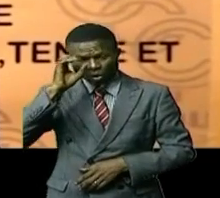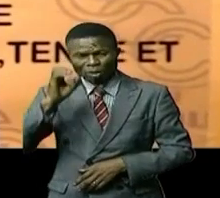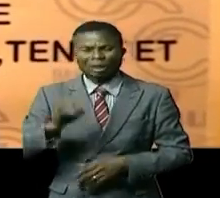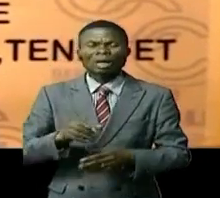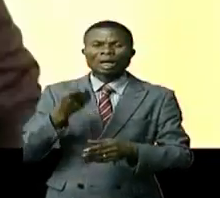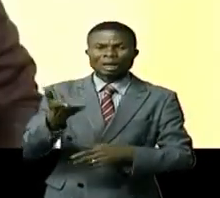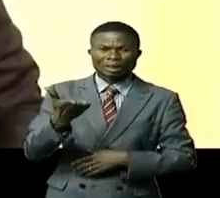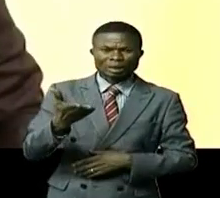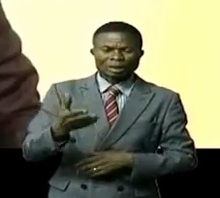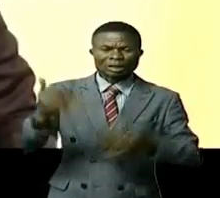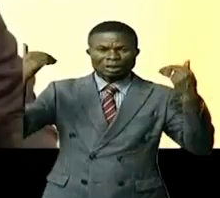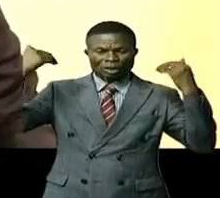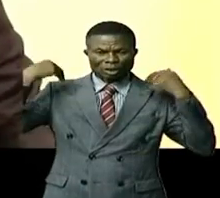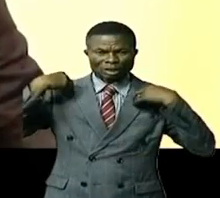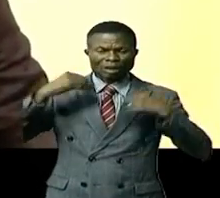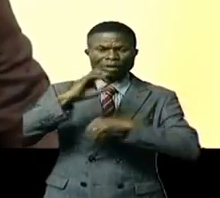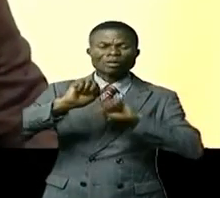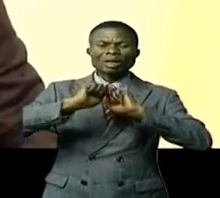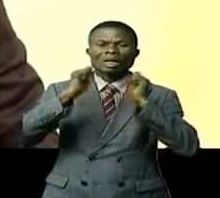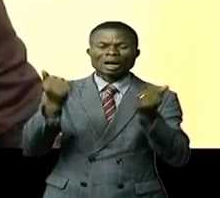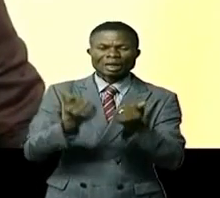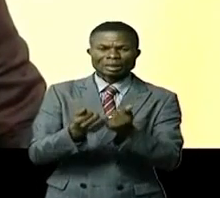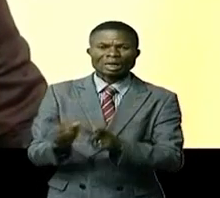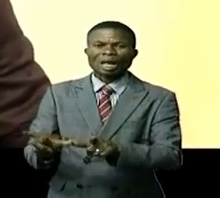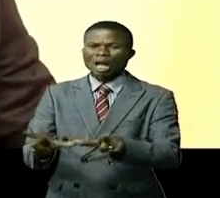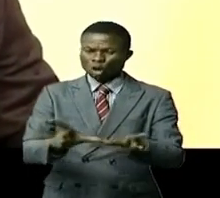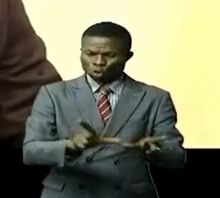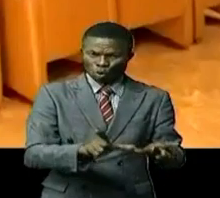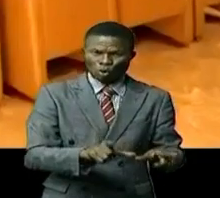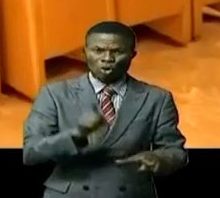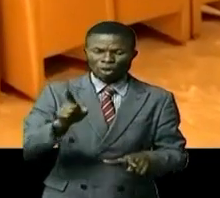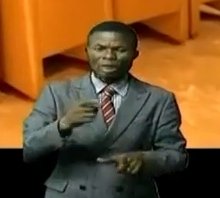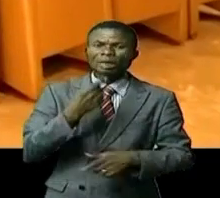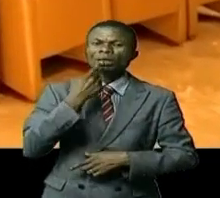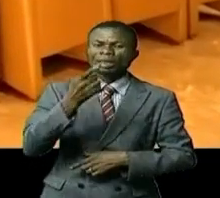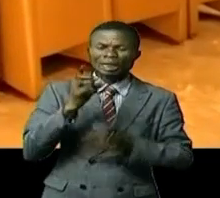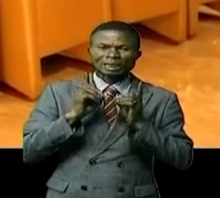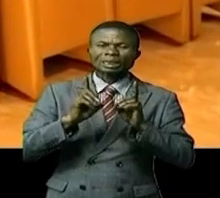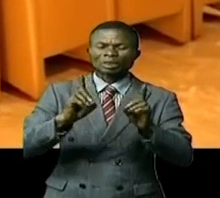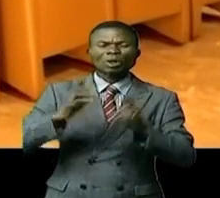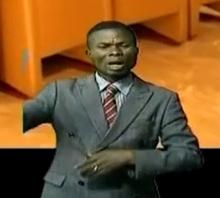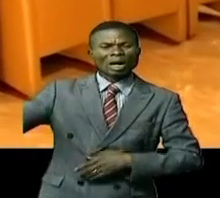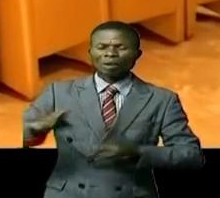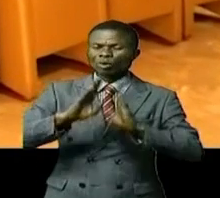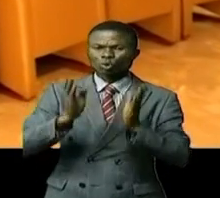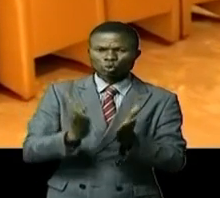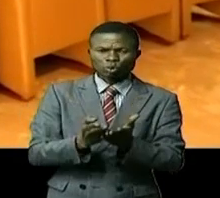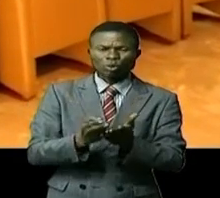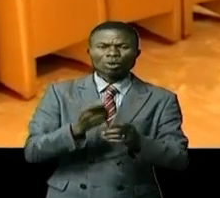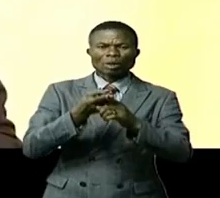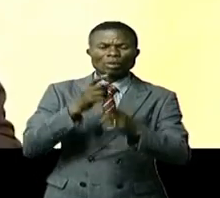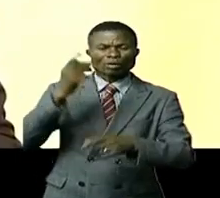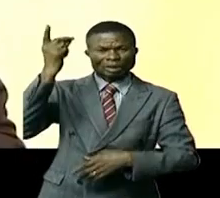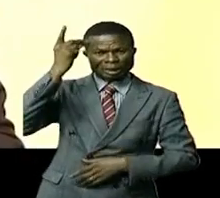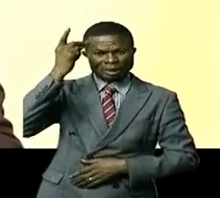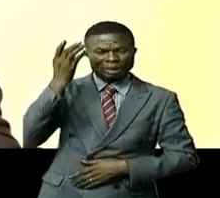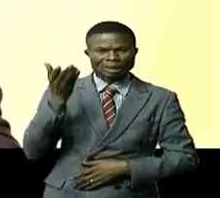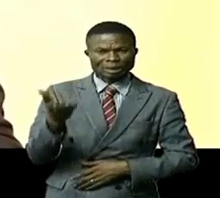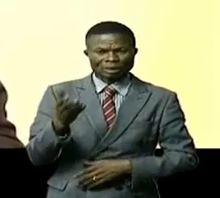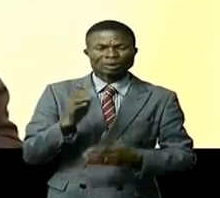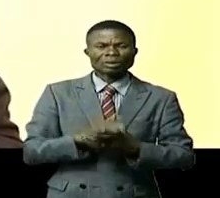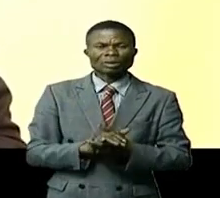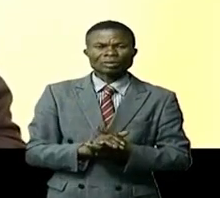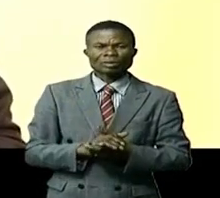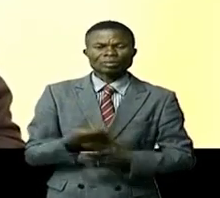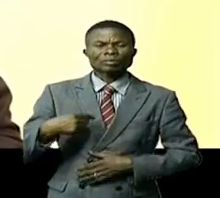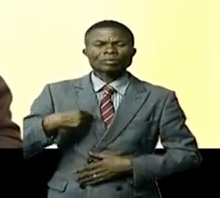jeu, c'est le chef d'agence OCC Lualaba, Thierry Mwenge, qui a prononcé son mot de bienvenue à la délégation venue de Kinshasa. Nous tenons